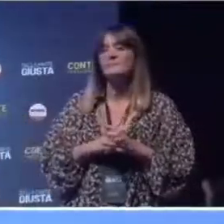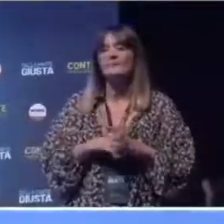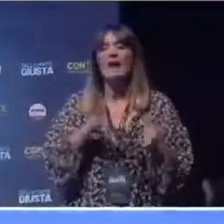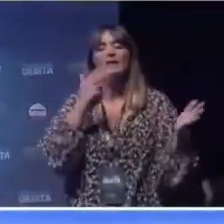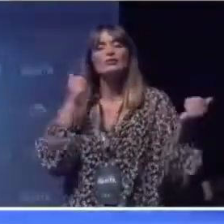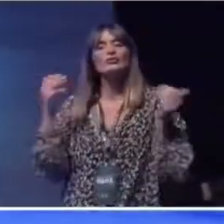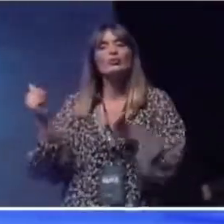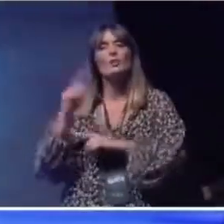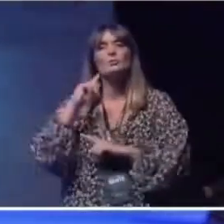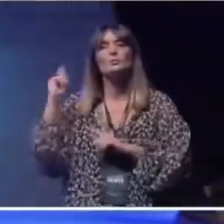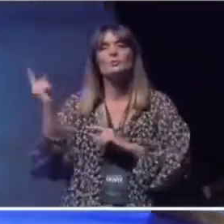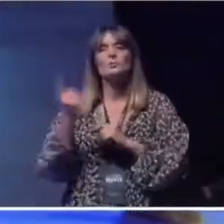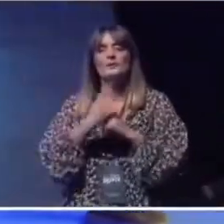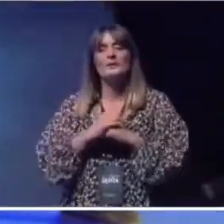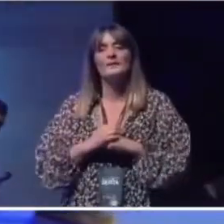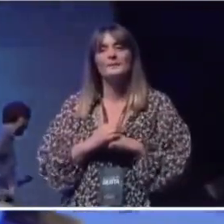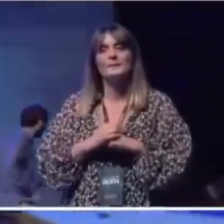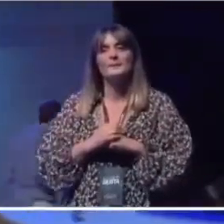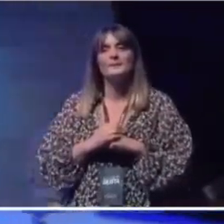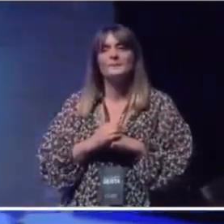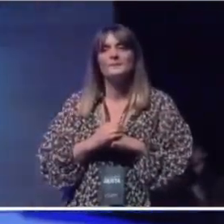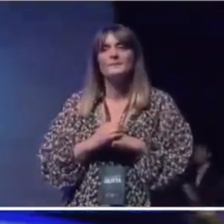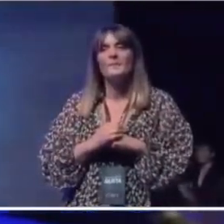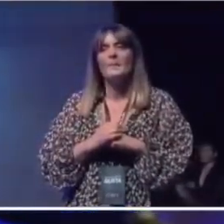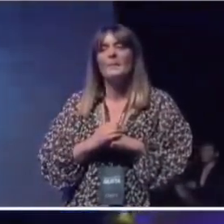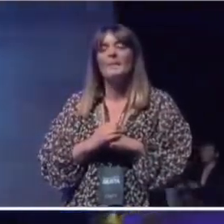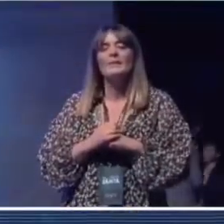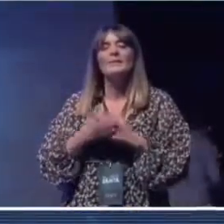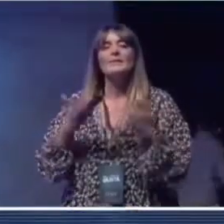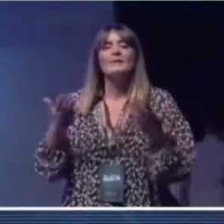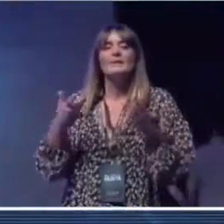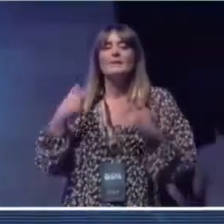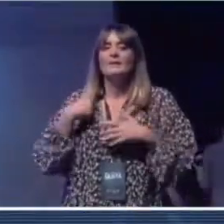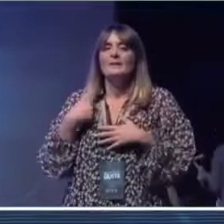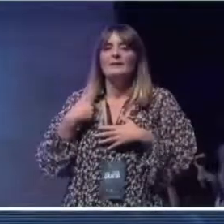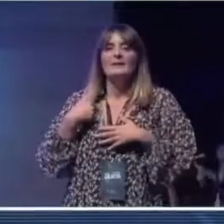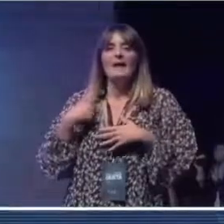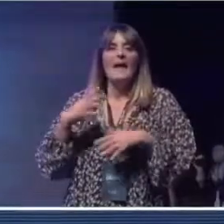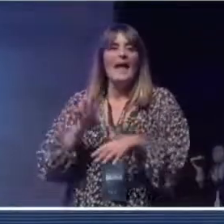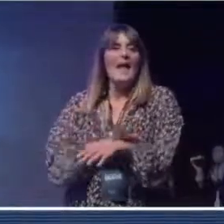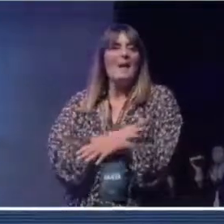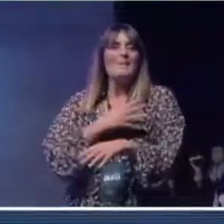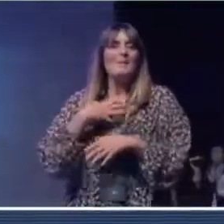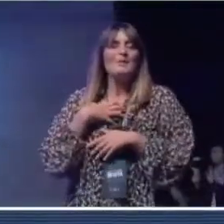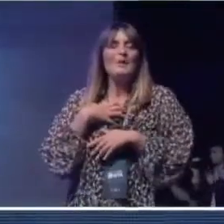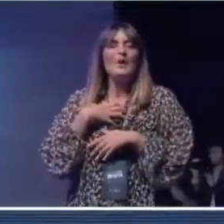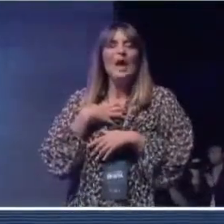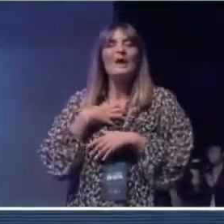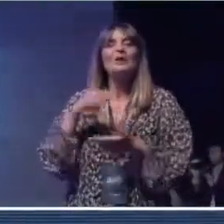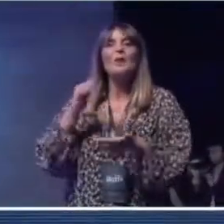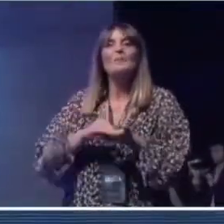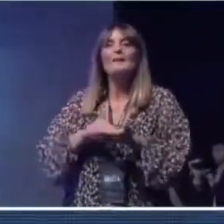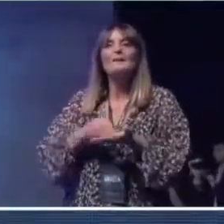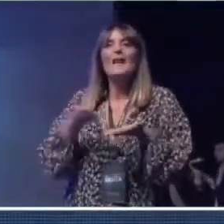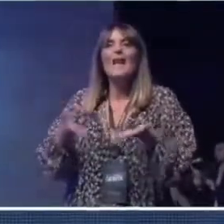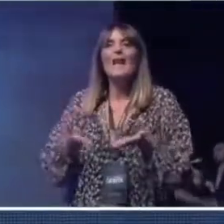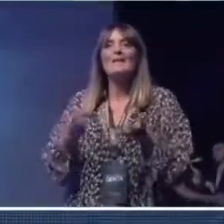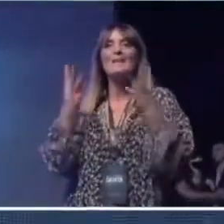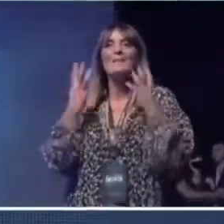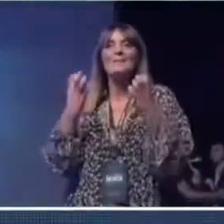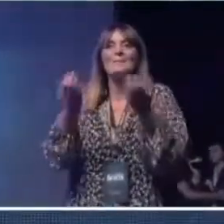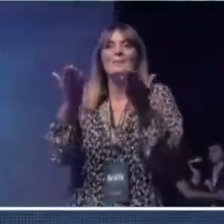Ciao a tutti, ciao a tutte. Sono veramente emozionato ad essere qui davanti a